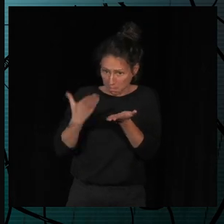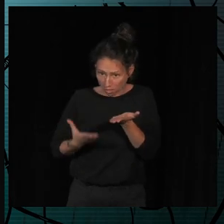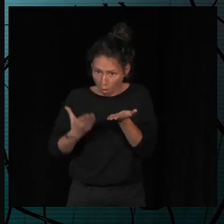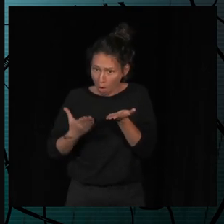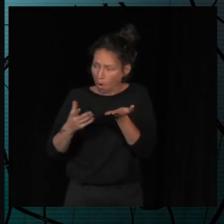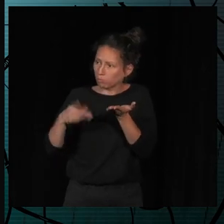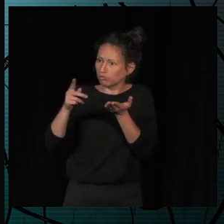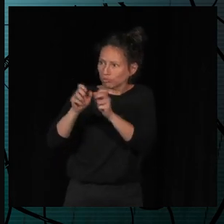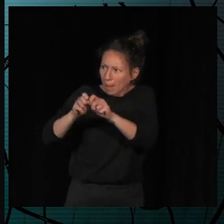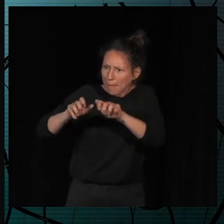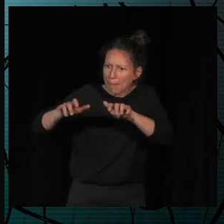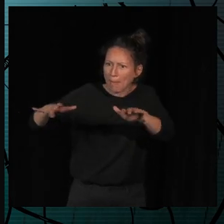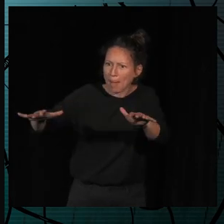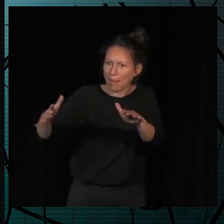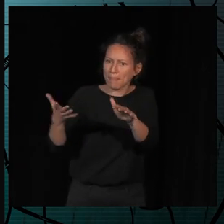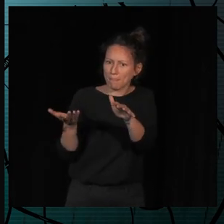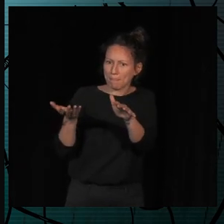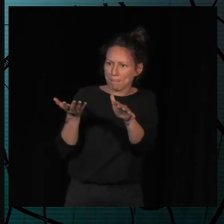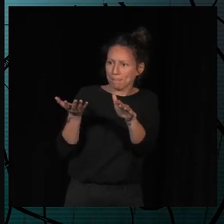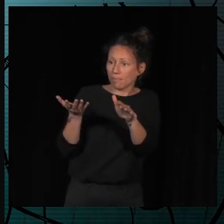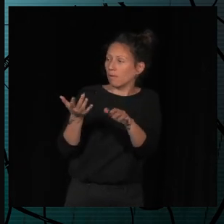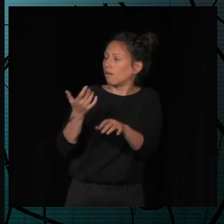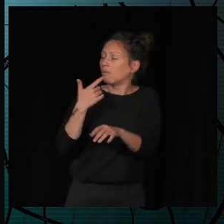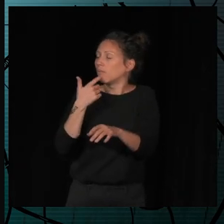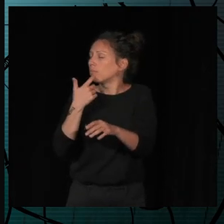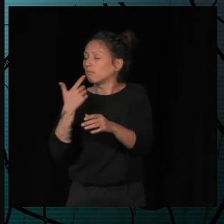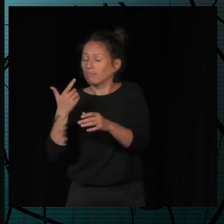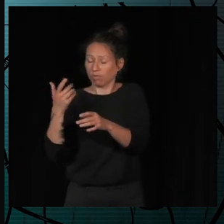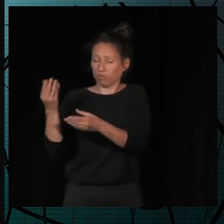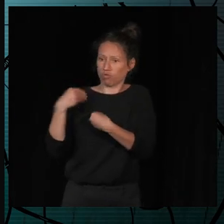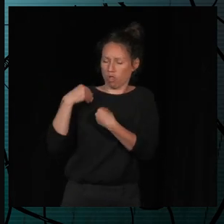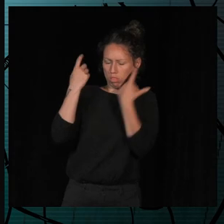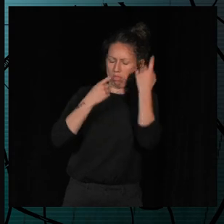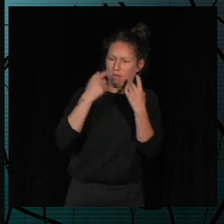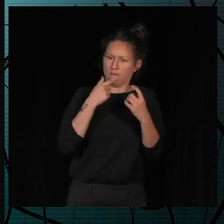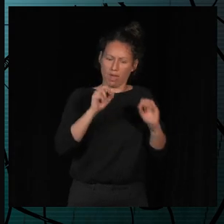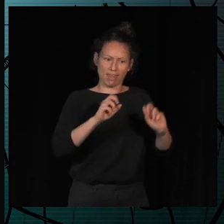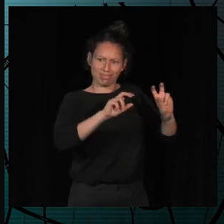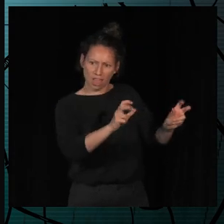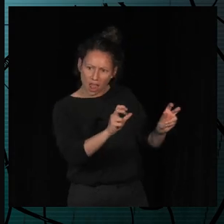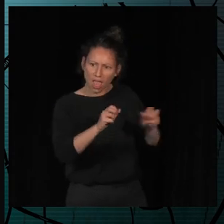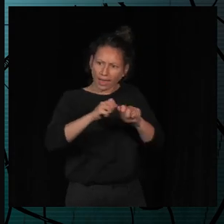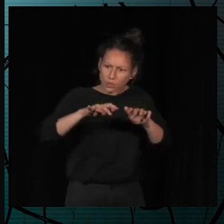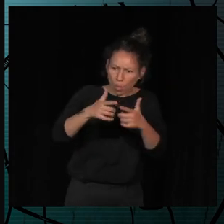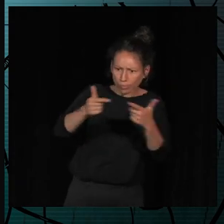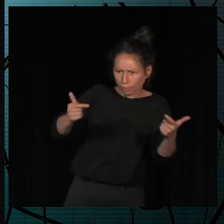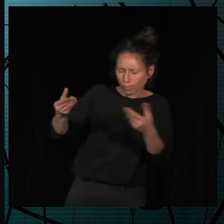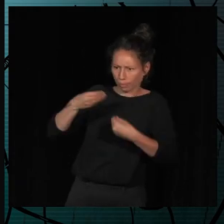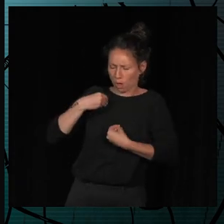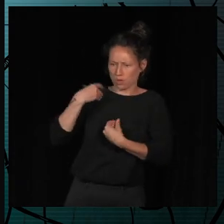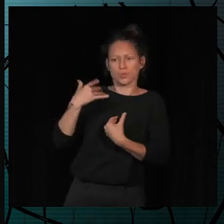oblige aussi interroger peut-être tout le reste de nos pratiques que ce soit la télé les réseaux et et le jeux vidéo et je voulais quand même juste terminer par ce message un petit peu